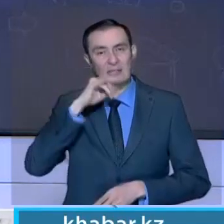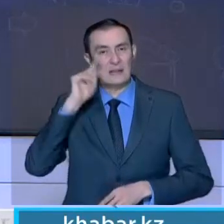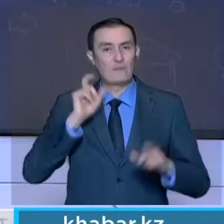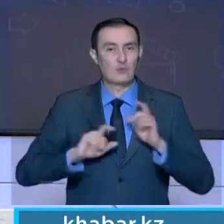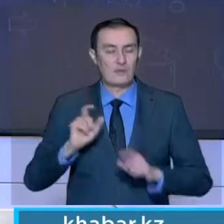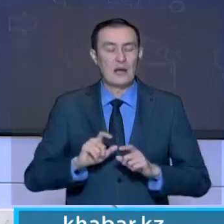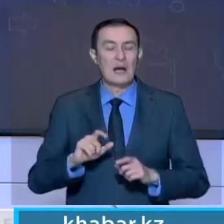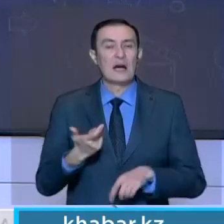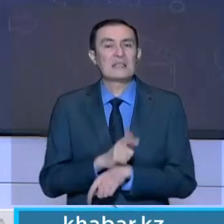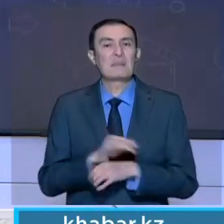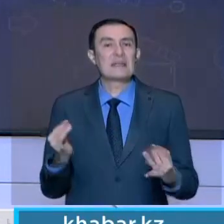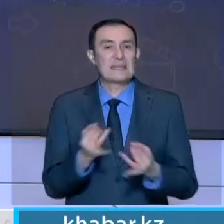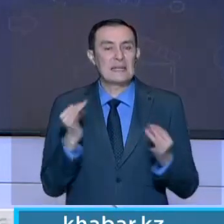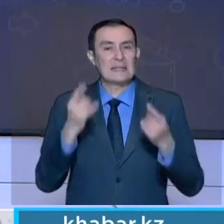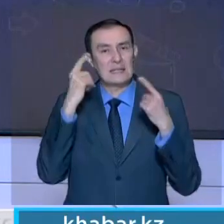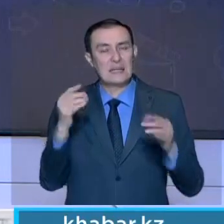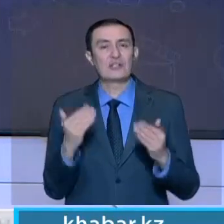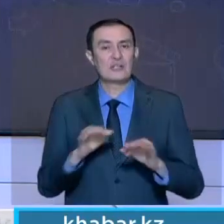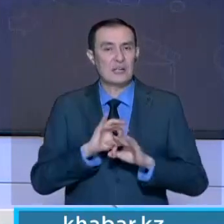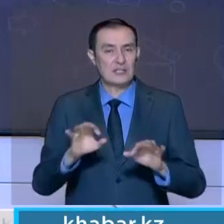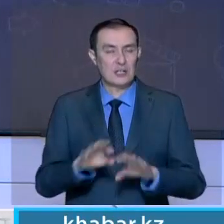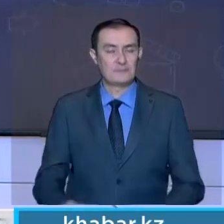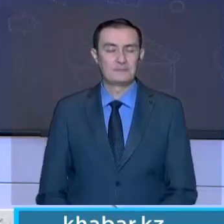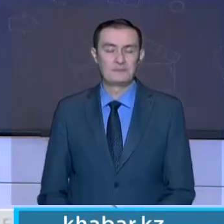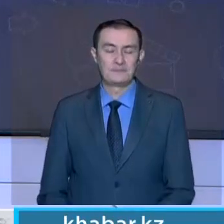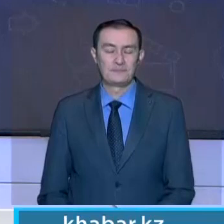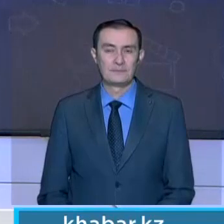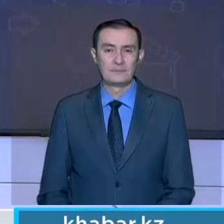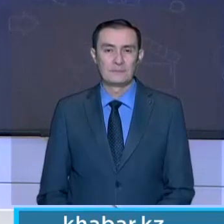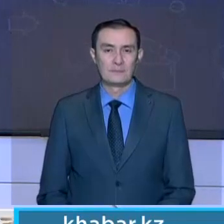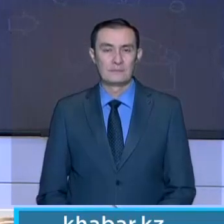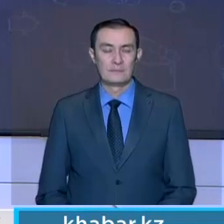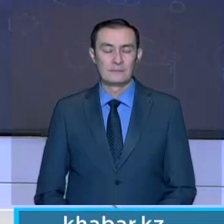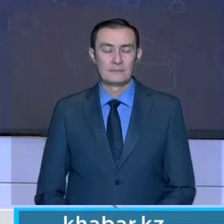вузы. О самых интересных идеях готова рассказать моя коллега Райхан Тажибаева.